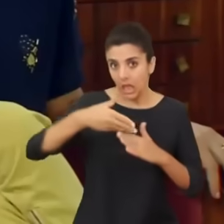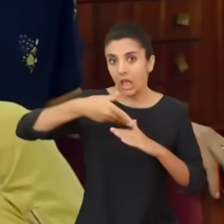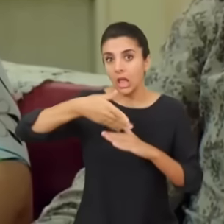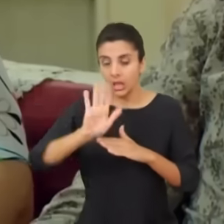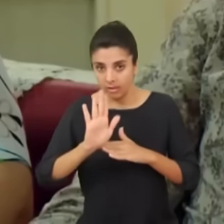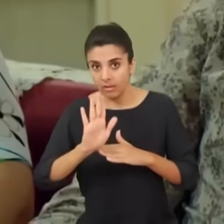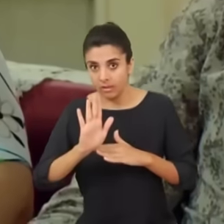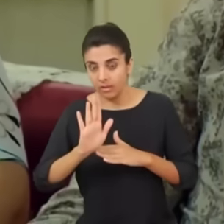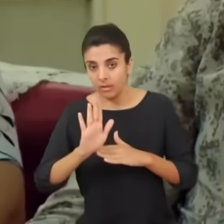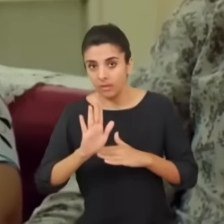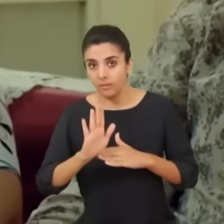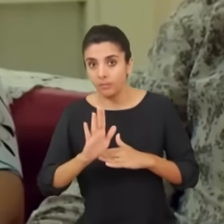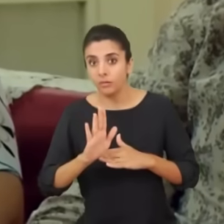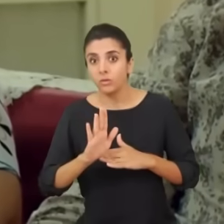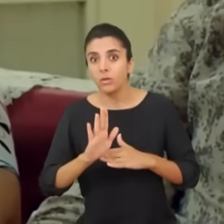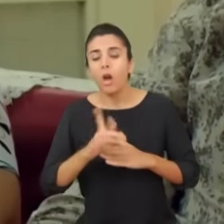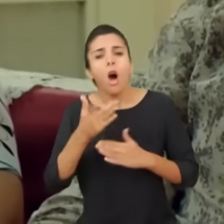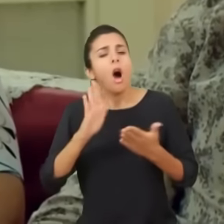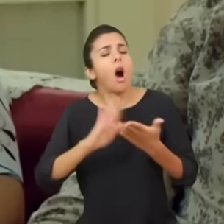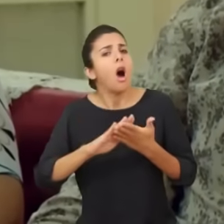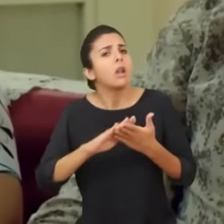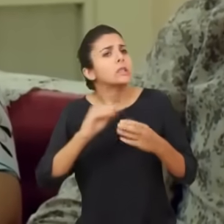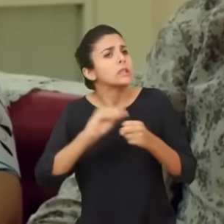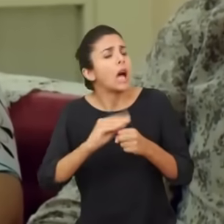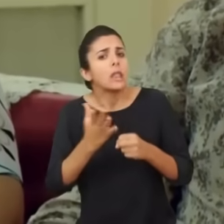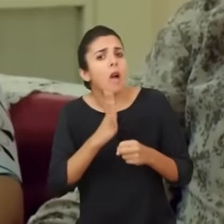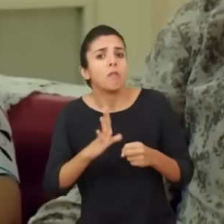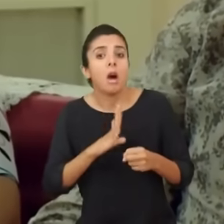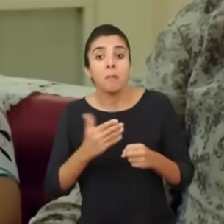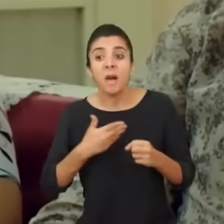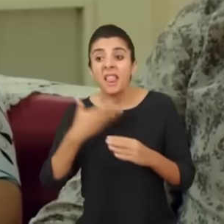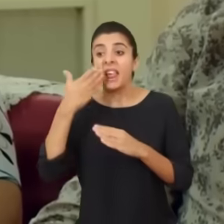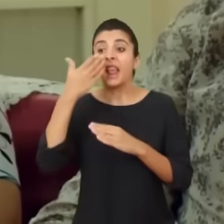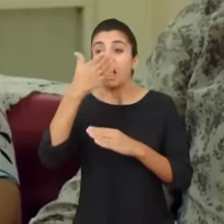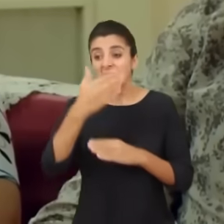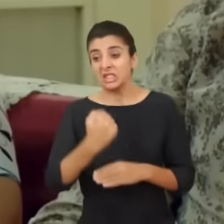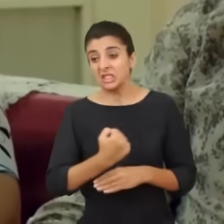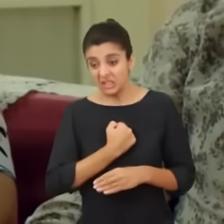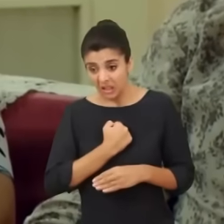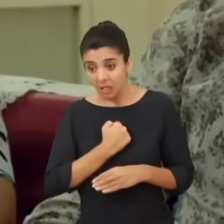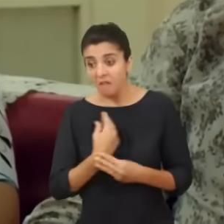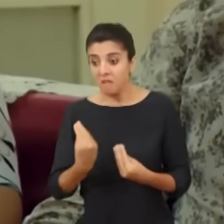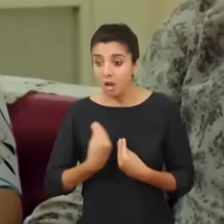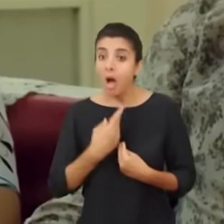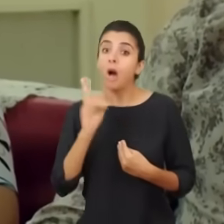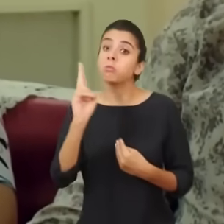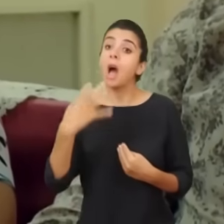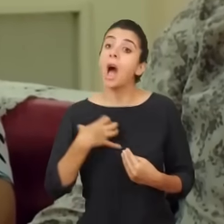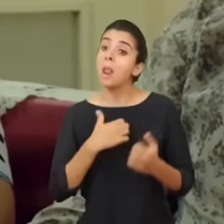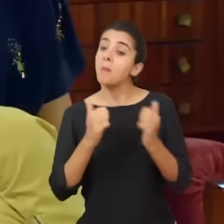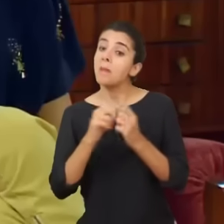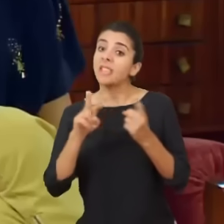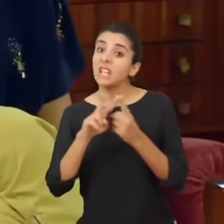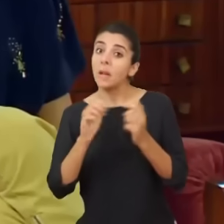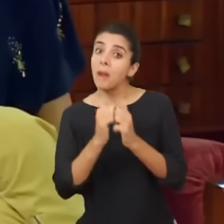Evet. İşte o nasıl bir arkadaşmış da hani ben gidince sıkılıyorum onun yerine da Necda Hanım gidince